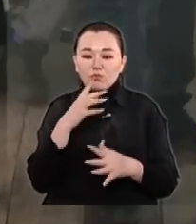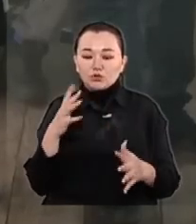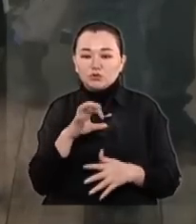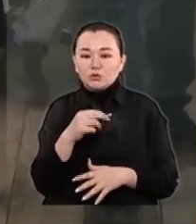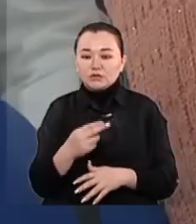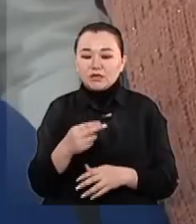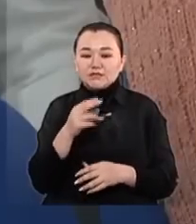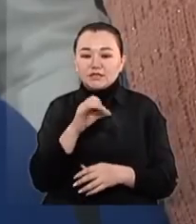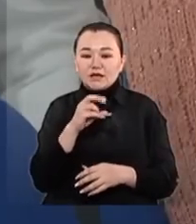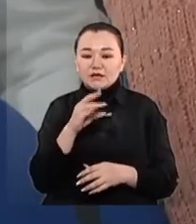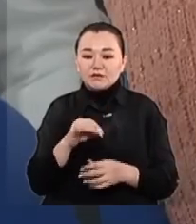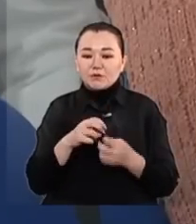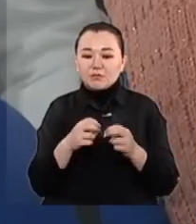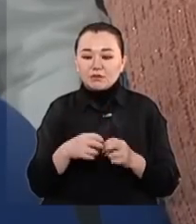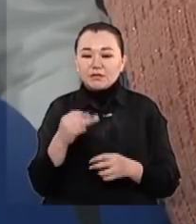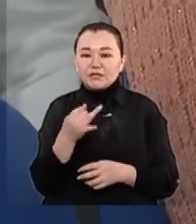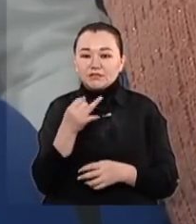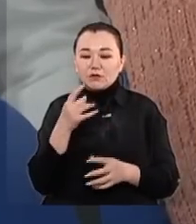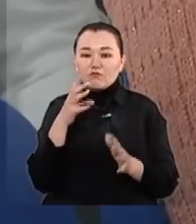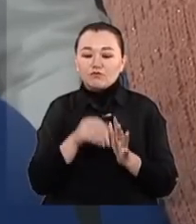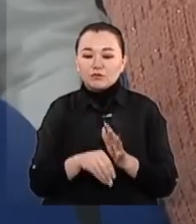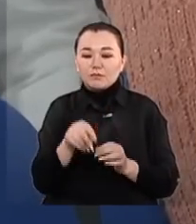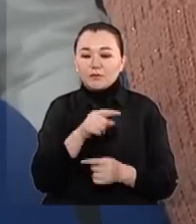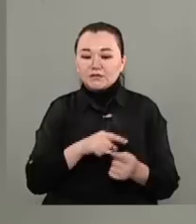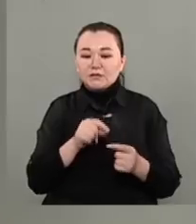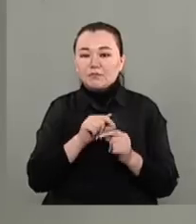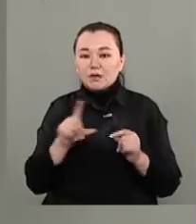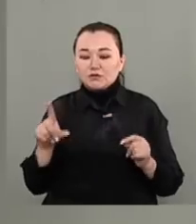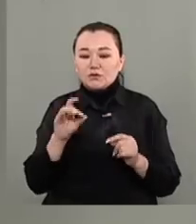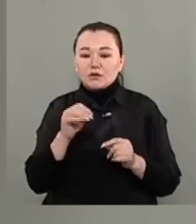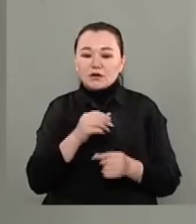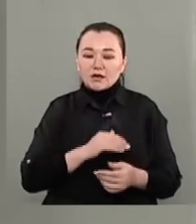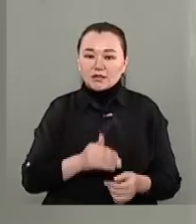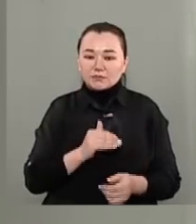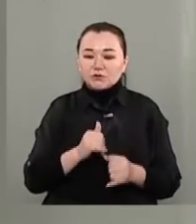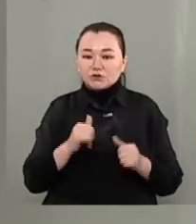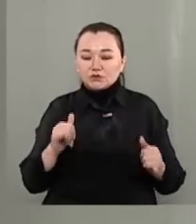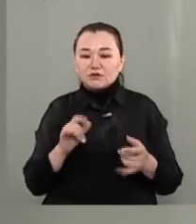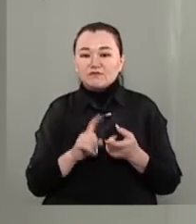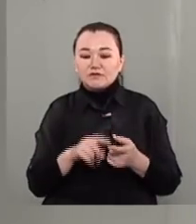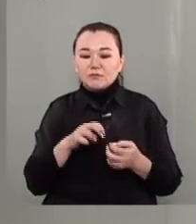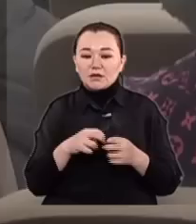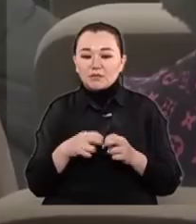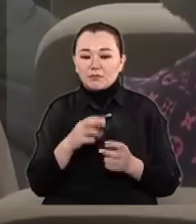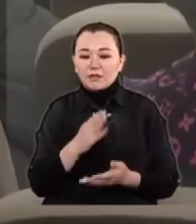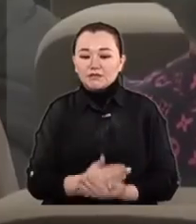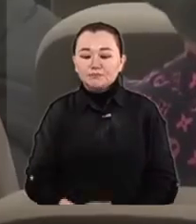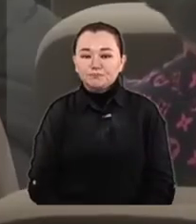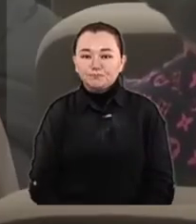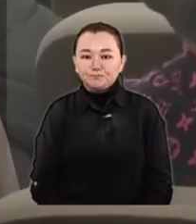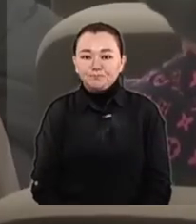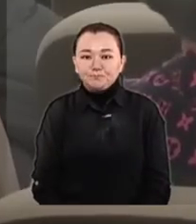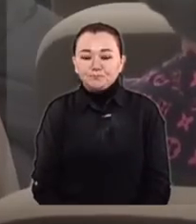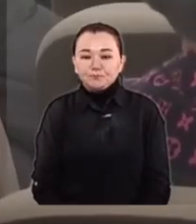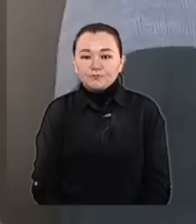әлеуметтік саяси мәселелер қызықтырып отыр. Оның ішінде бизнес бастамалар мен кәсіпкерлікті дамытуға қатысты проблемалар да бар.